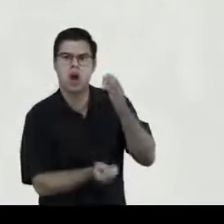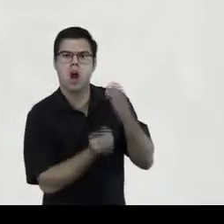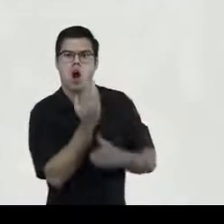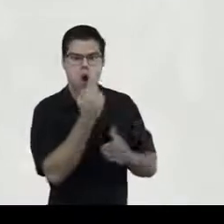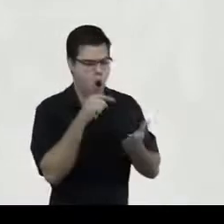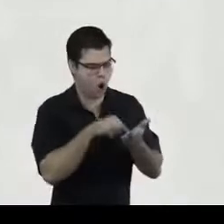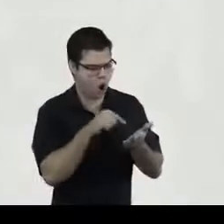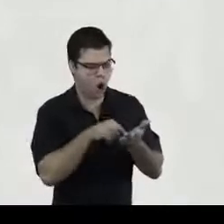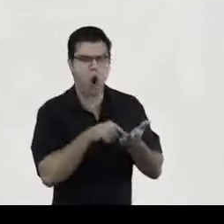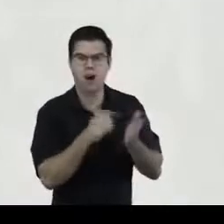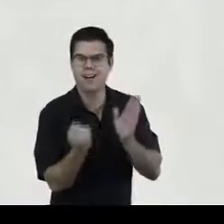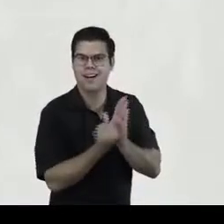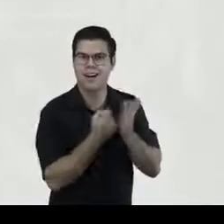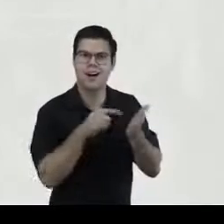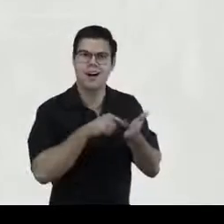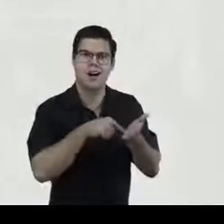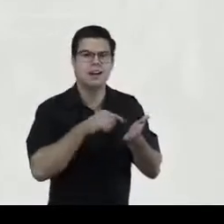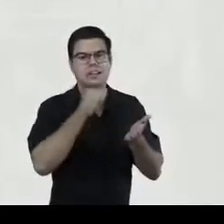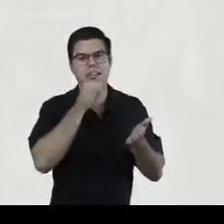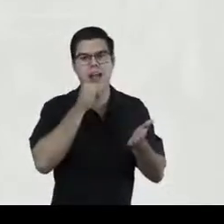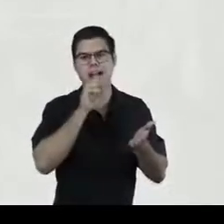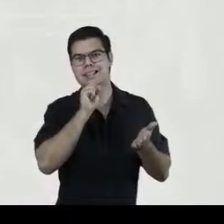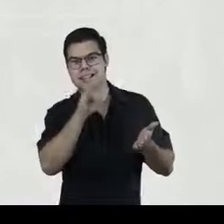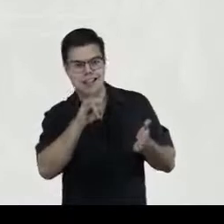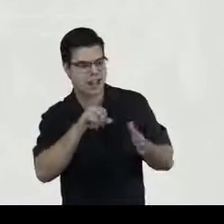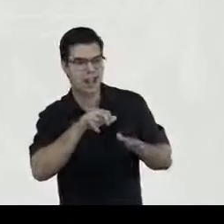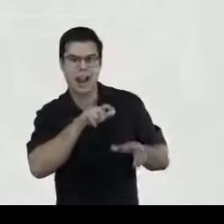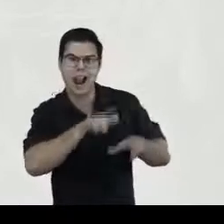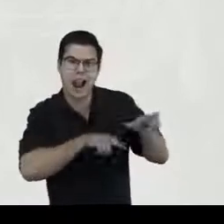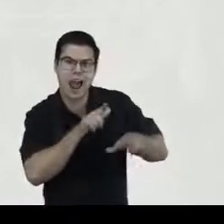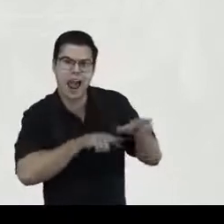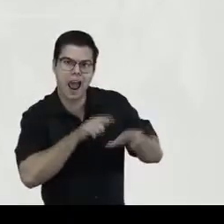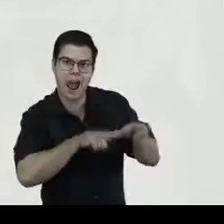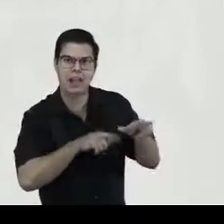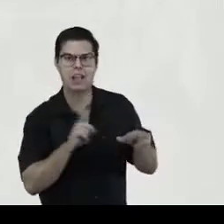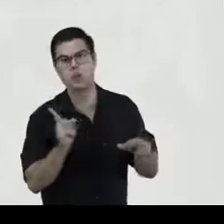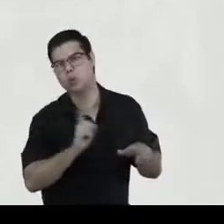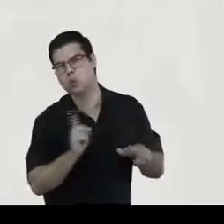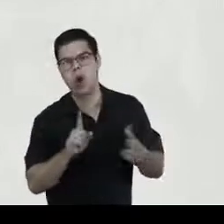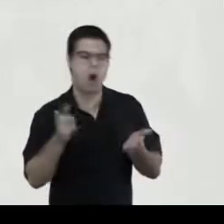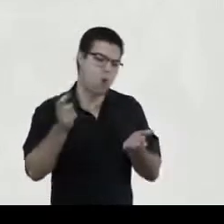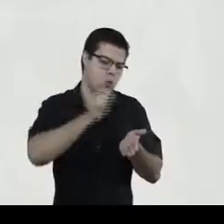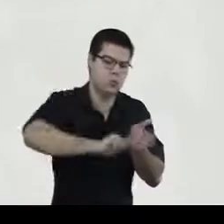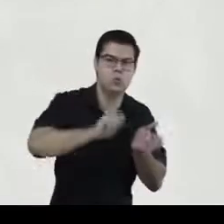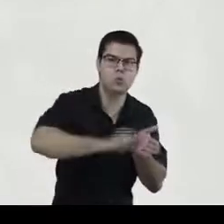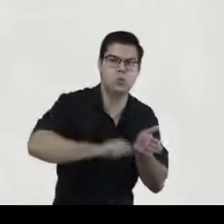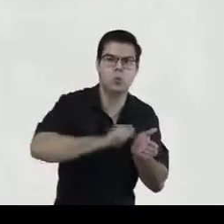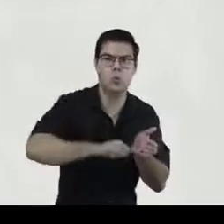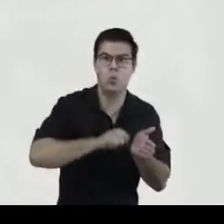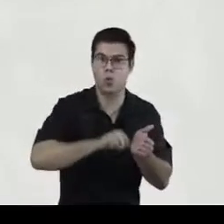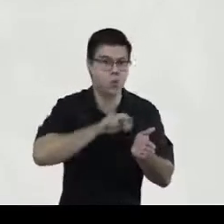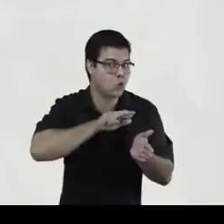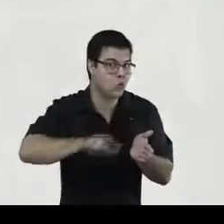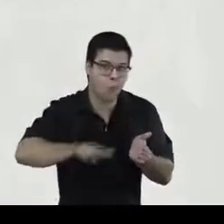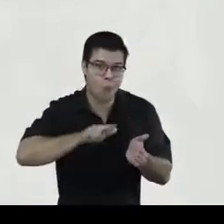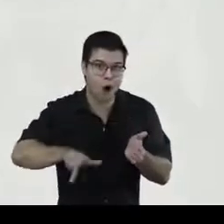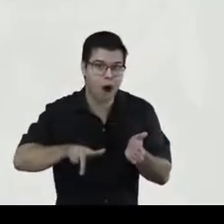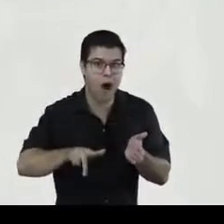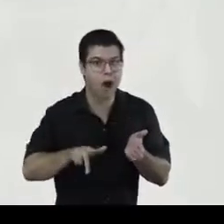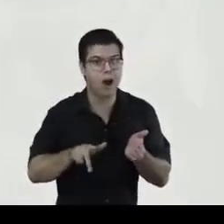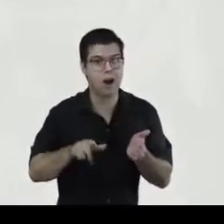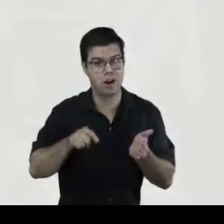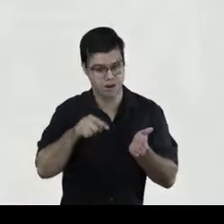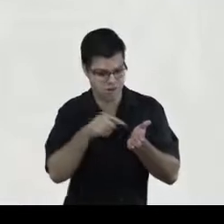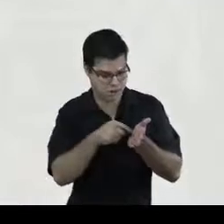Handschrift, Zierrat, alles mögliche andere, was auch noch schwarz und auf einer Seite ist, aber nicht Typografie,